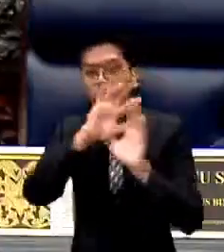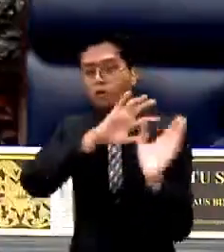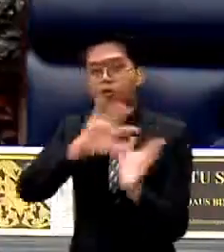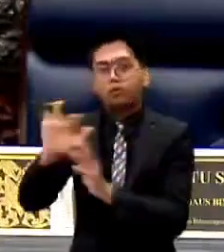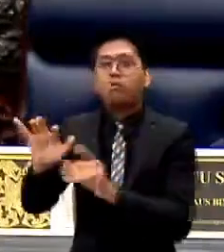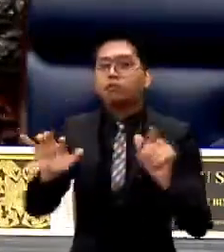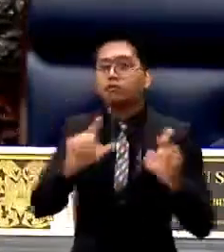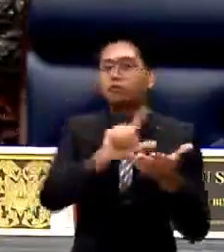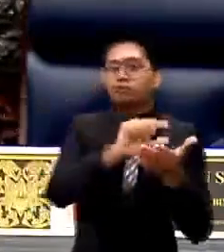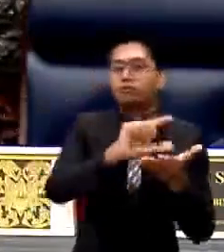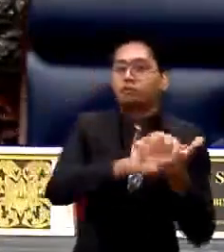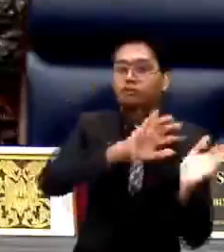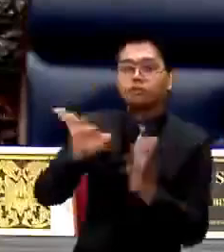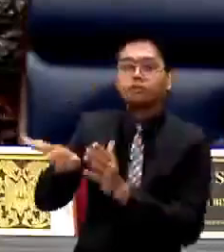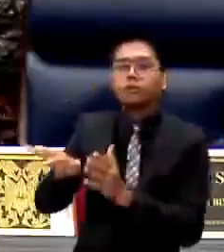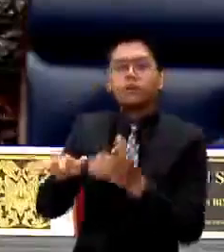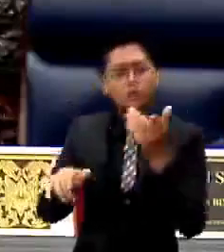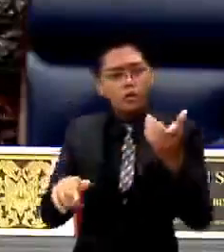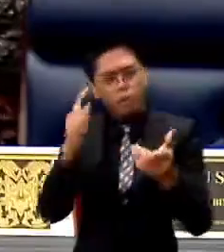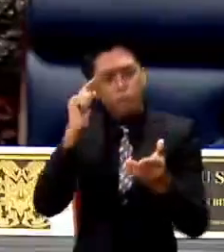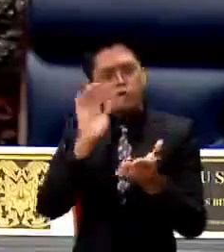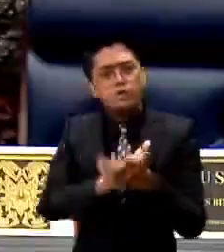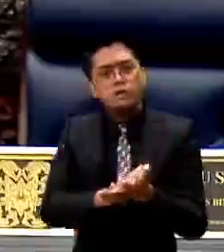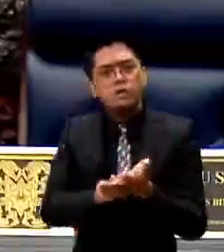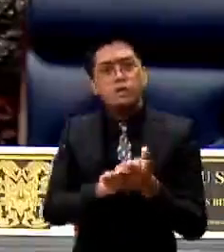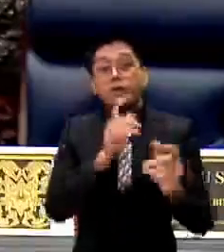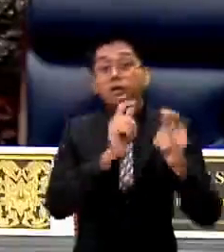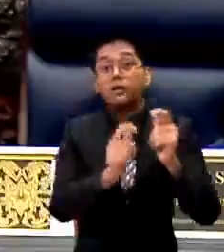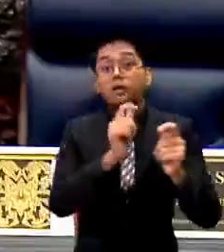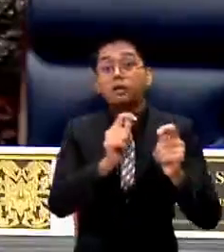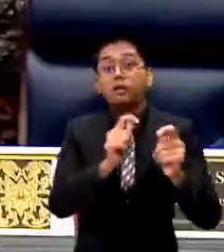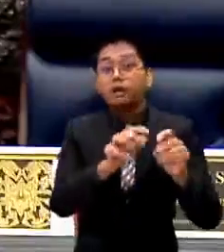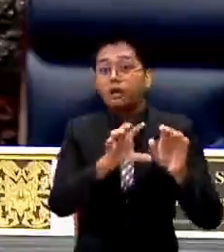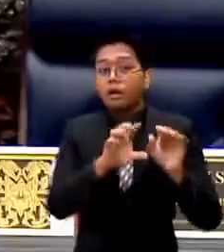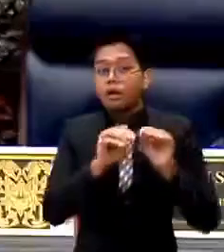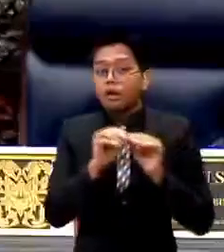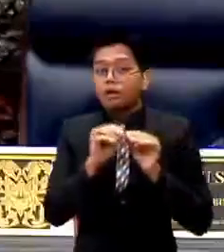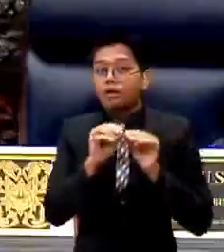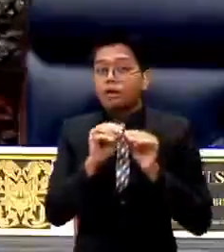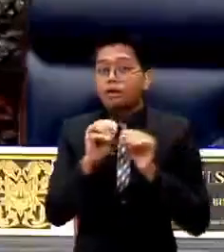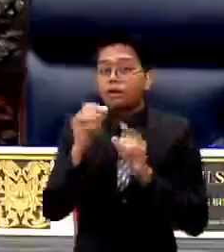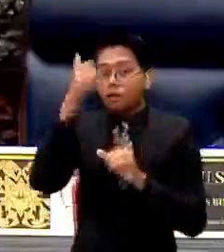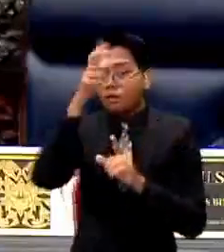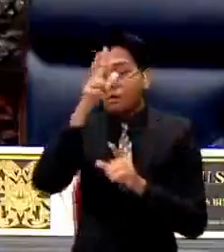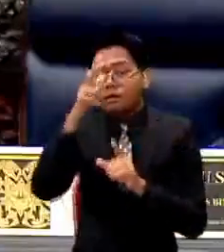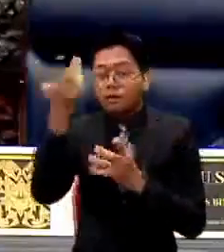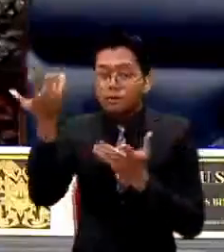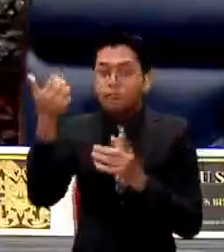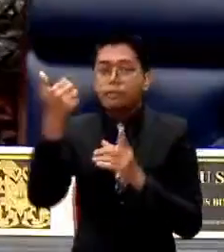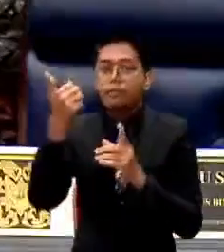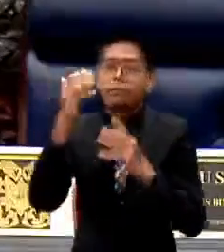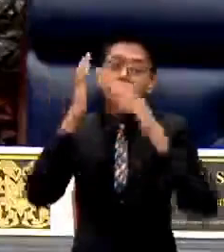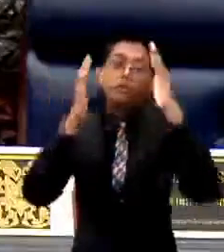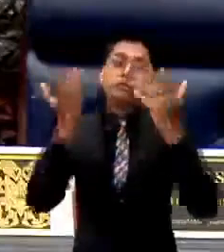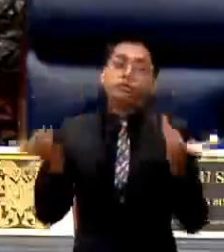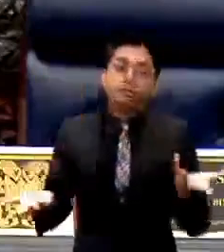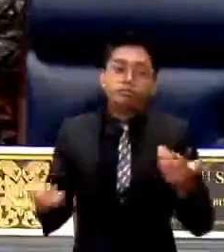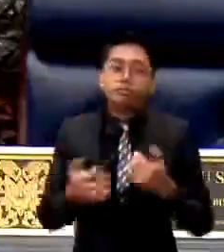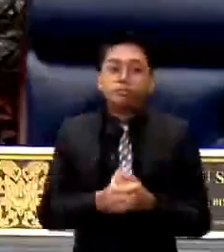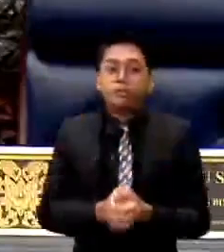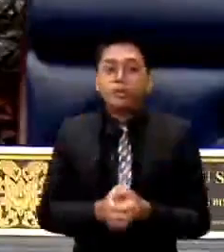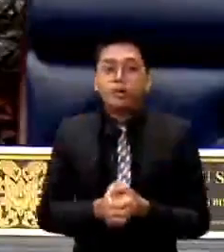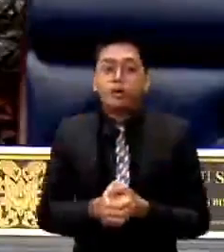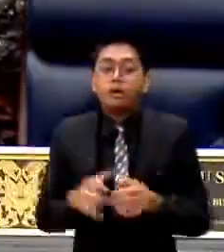yang berhormat yang berhormat percayakah bahawa tiktok akan ambil arahan daripada kerajaan Malaysia tak tak kira siapa yang